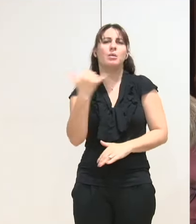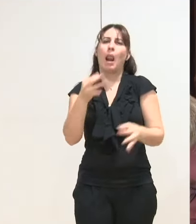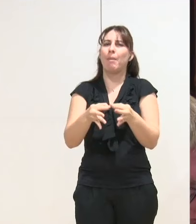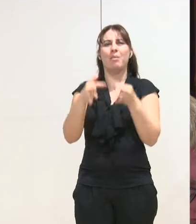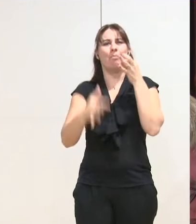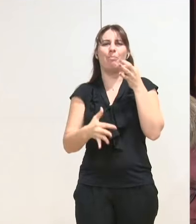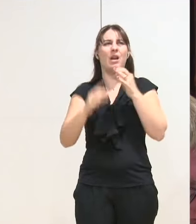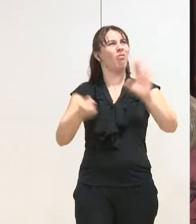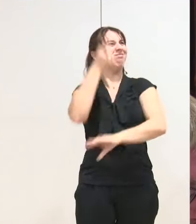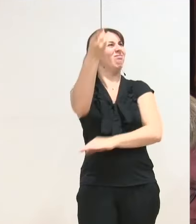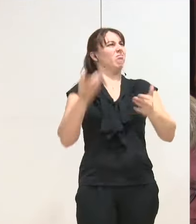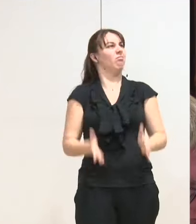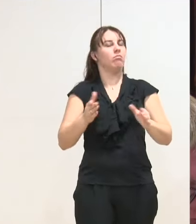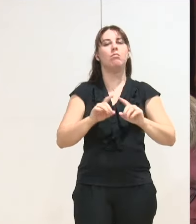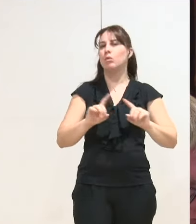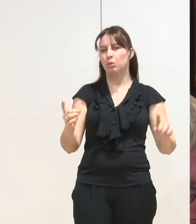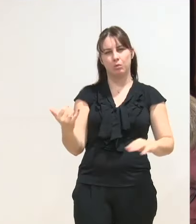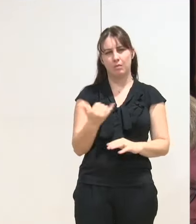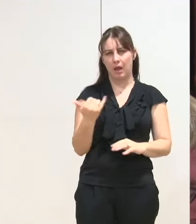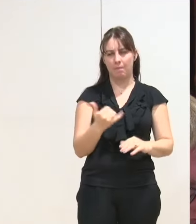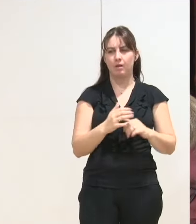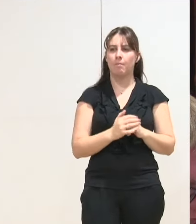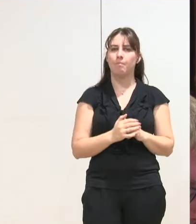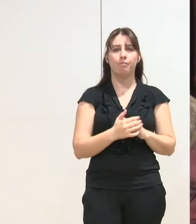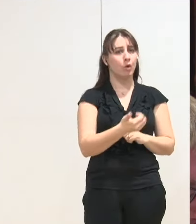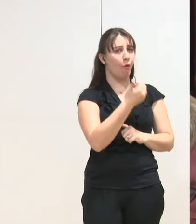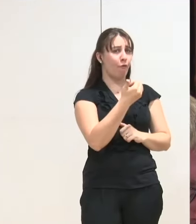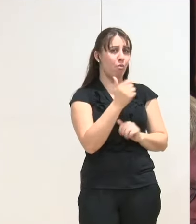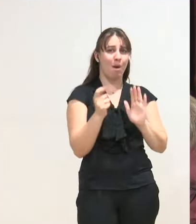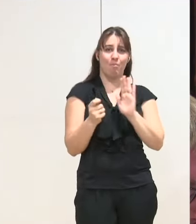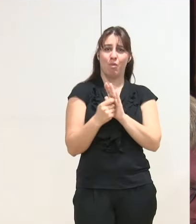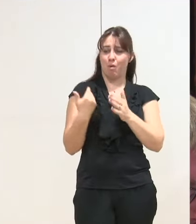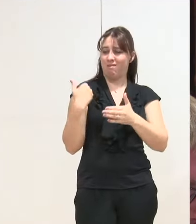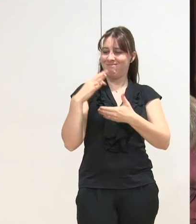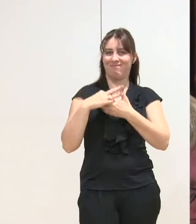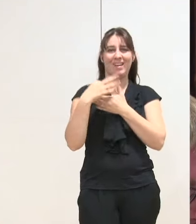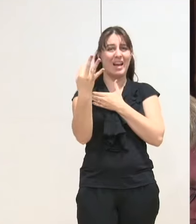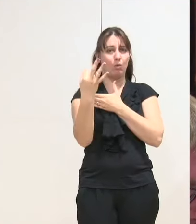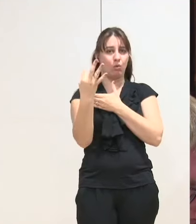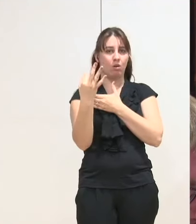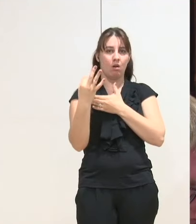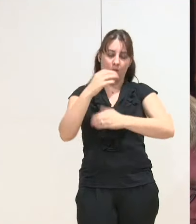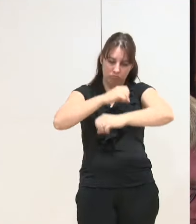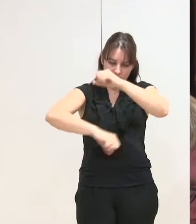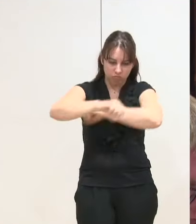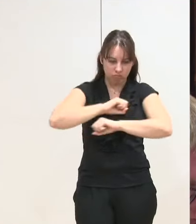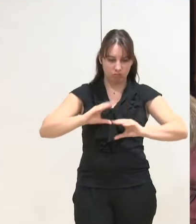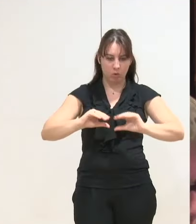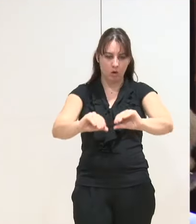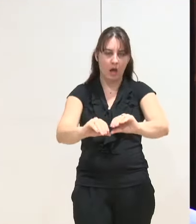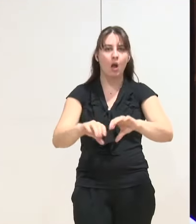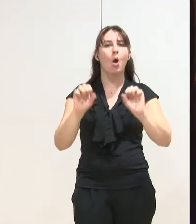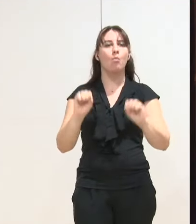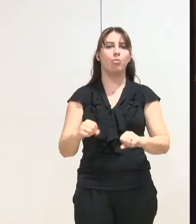définitif vous avez mis dès votre arrivée en œuvre un projet que l'on pourrait appeler de slow